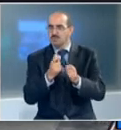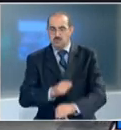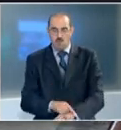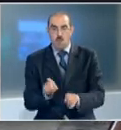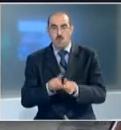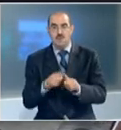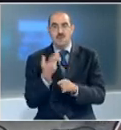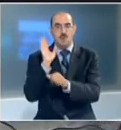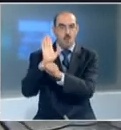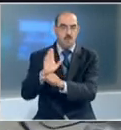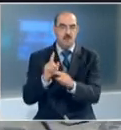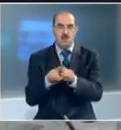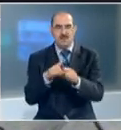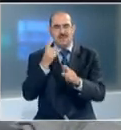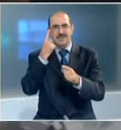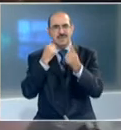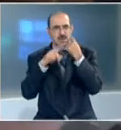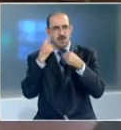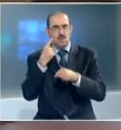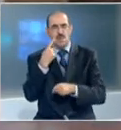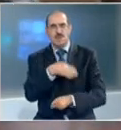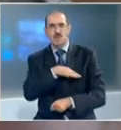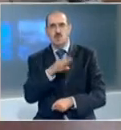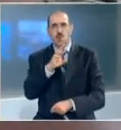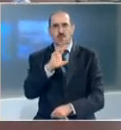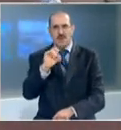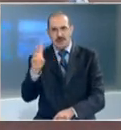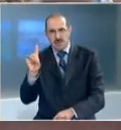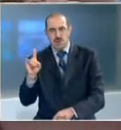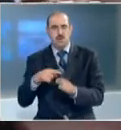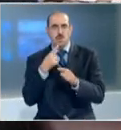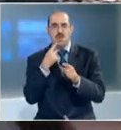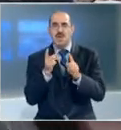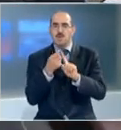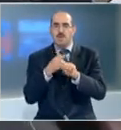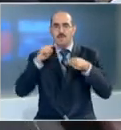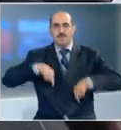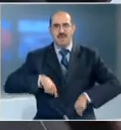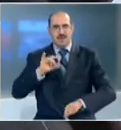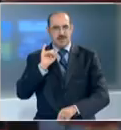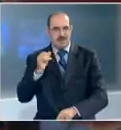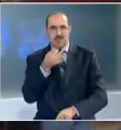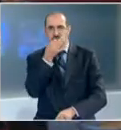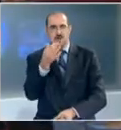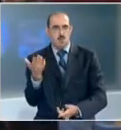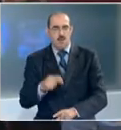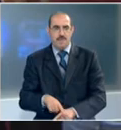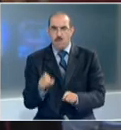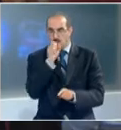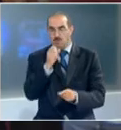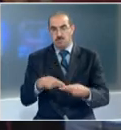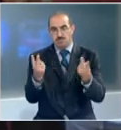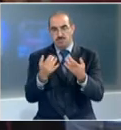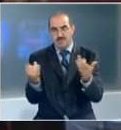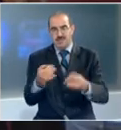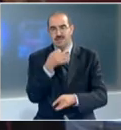عبد الحليم مرابطي المدير العام للموارد البشرية والتكوين والقوانين الأساسية بوزارة الداخلية اليوم في ندوة صحفية